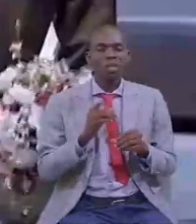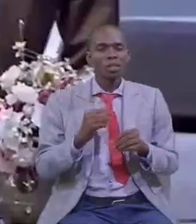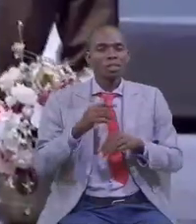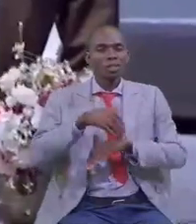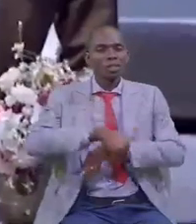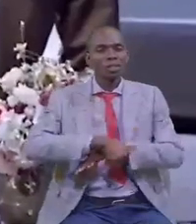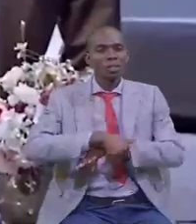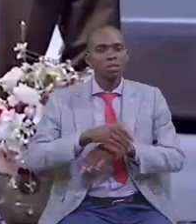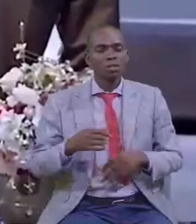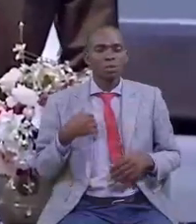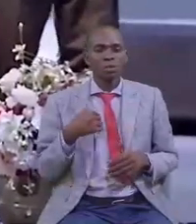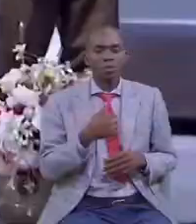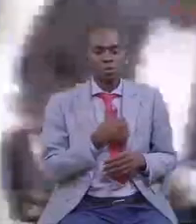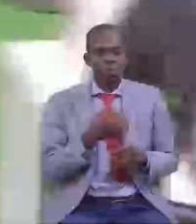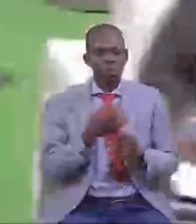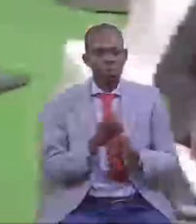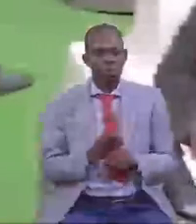et nous n'avons rien attrapé.